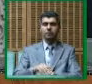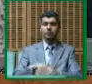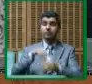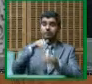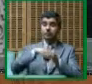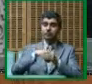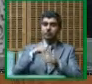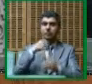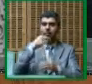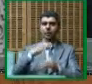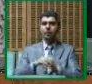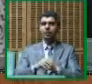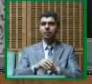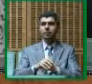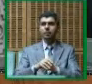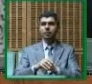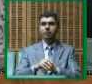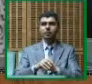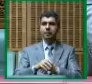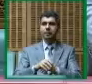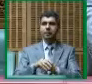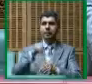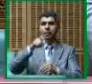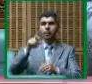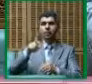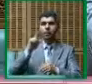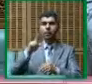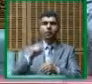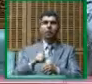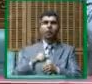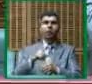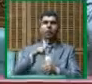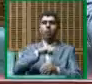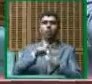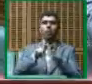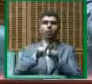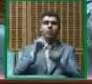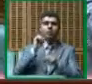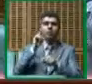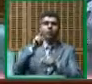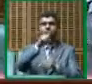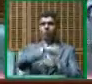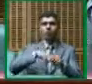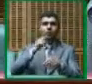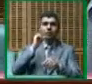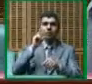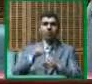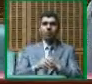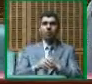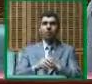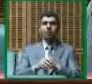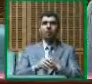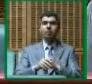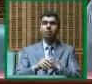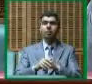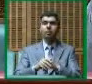سيد رئيس، السادة الوزراء، أختي إخواني المستشارين. سؤالنا السيد الوزير